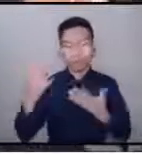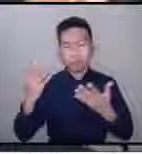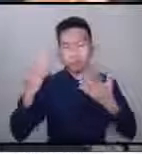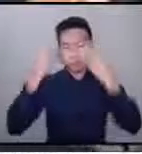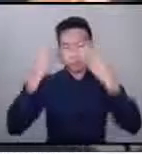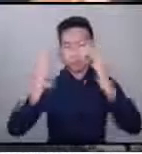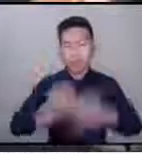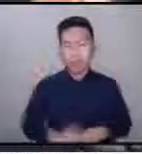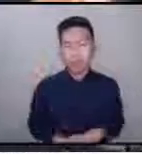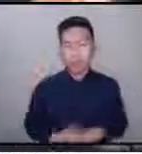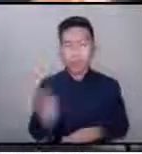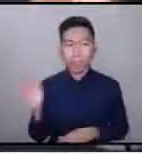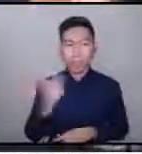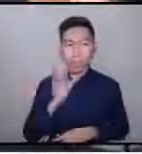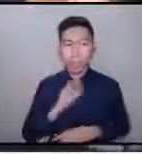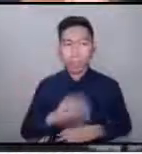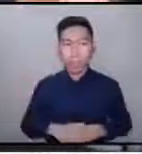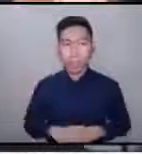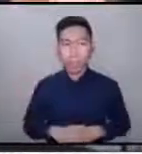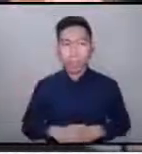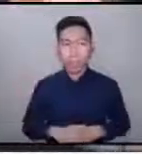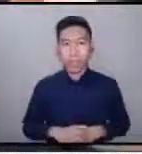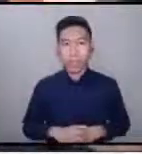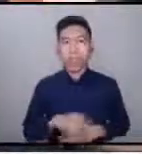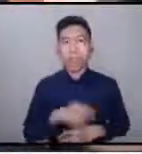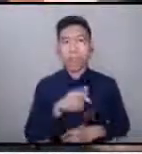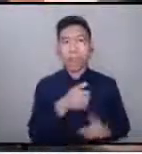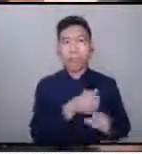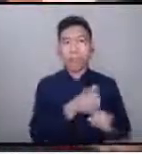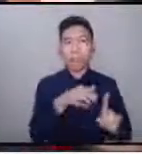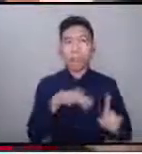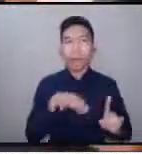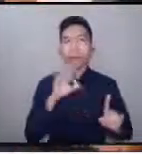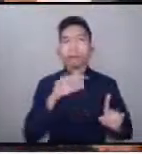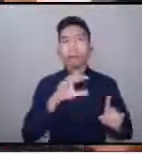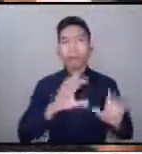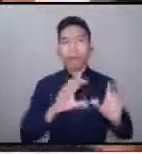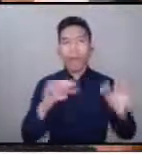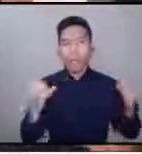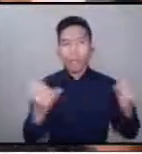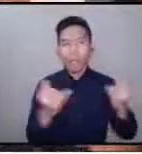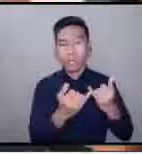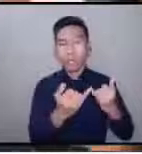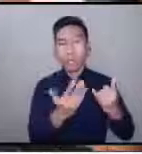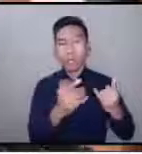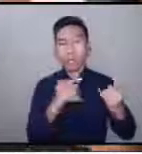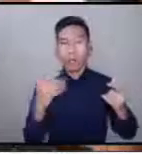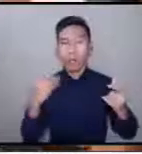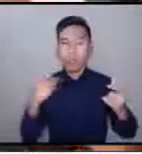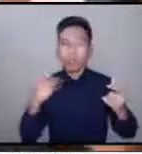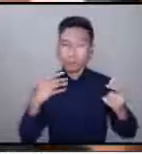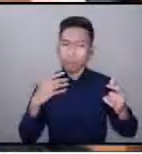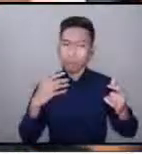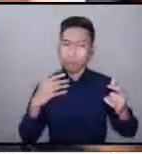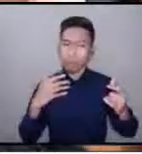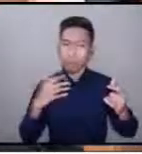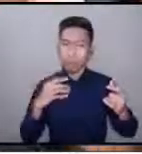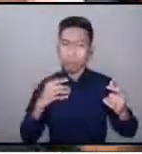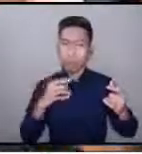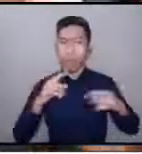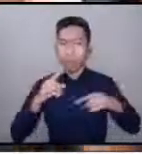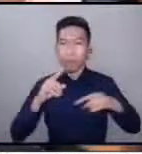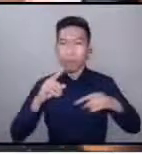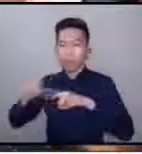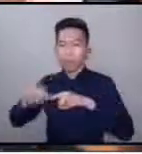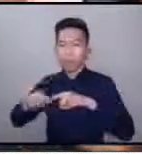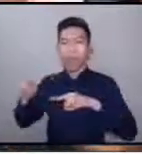na ang kanyang company sa Bureau of Customs na nakita ng kanyang kaibigan, ay